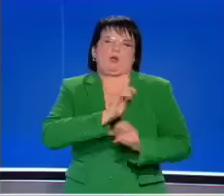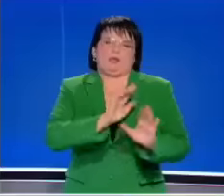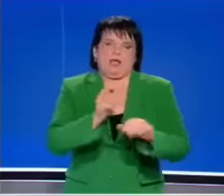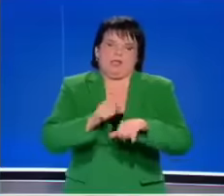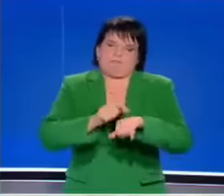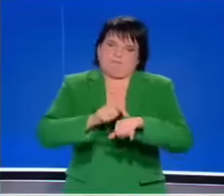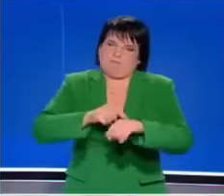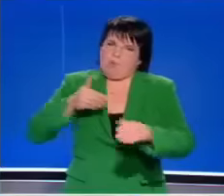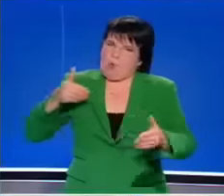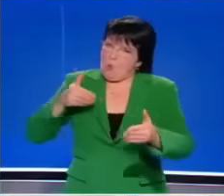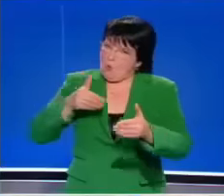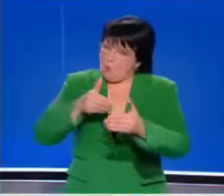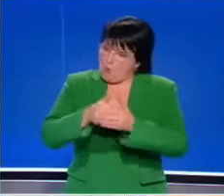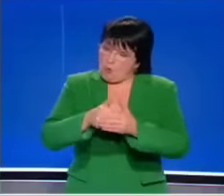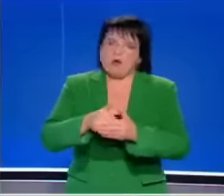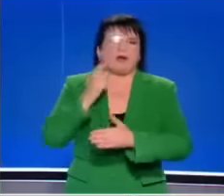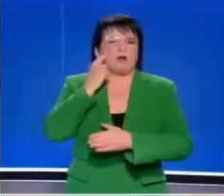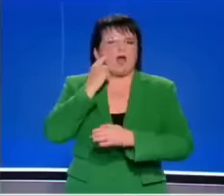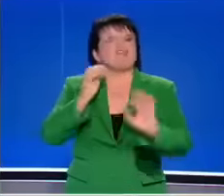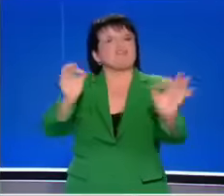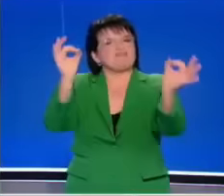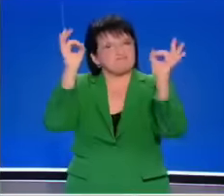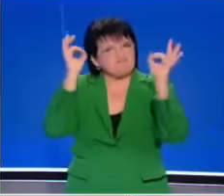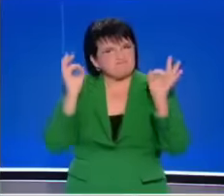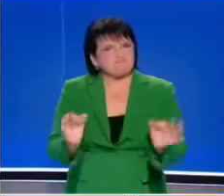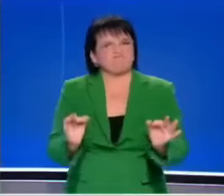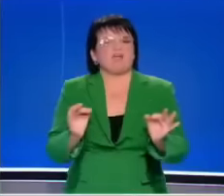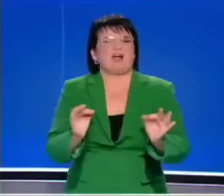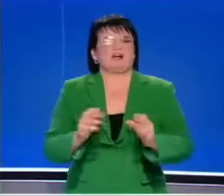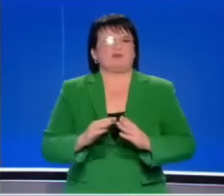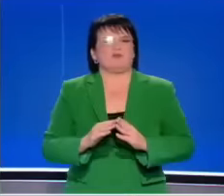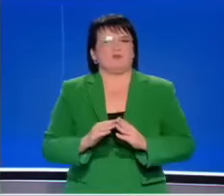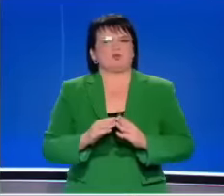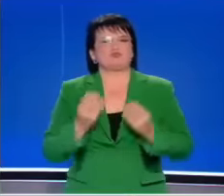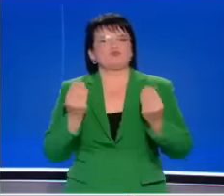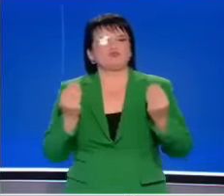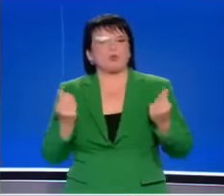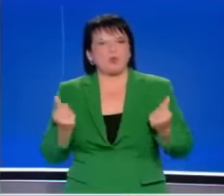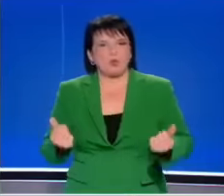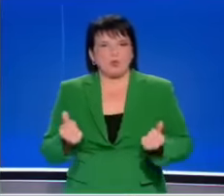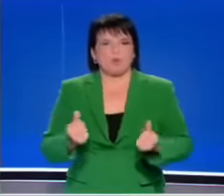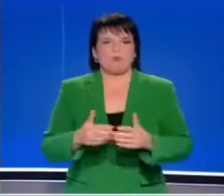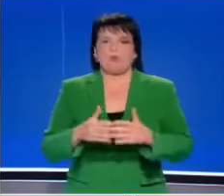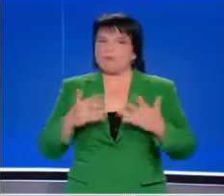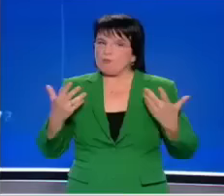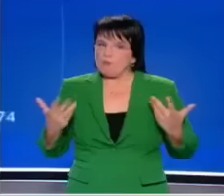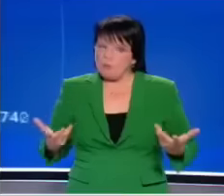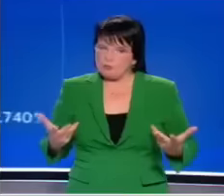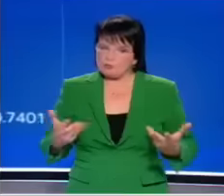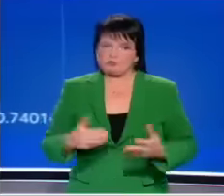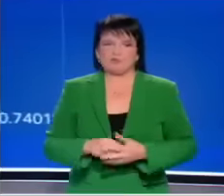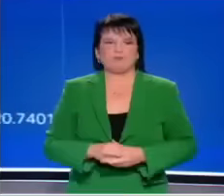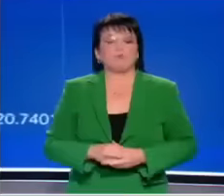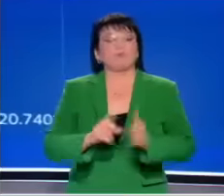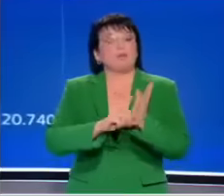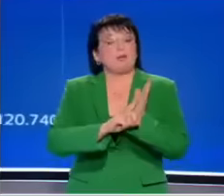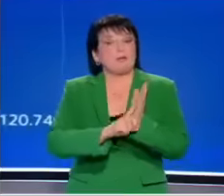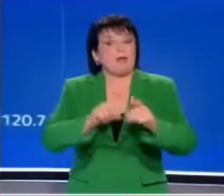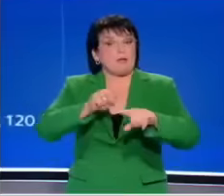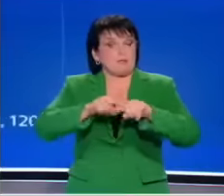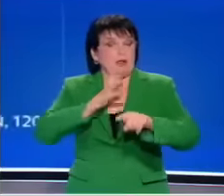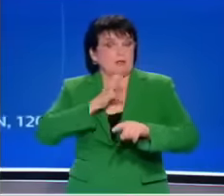λίγες ώρες που απομένουν για να δείτε ακριβώς πώς θα κάνουμε και ε τι θα πρέπει ο